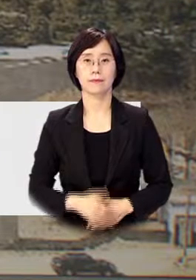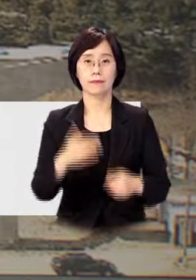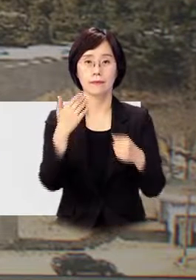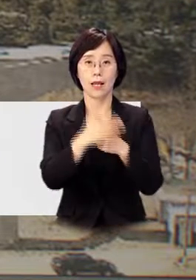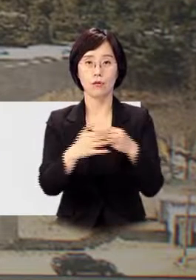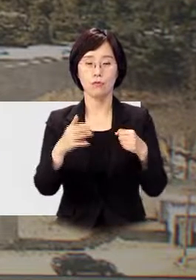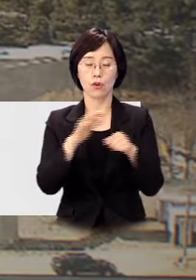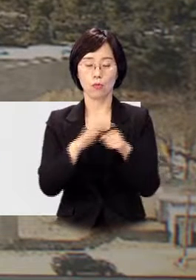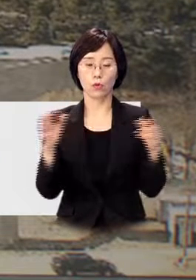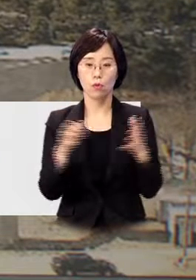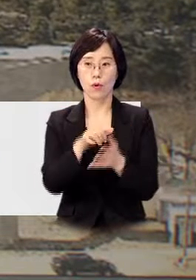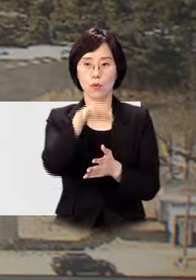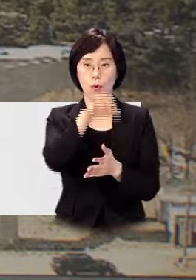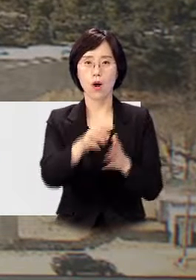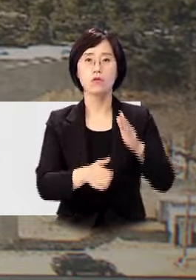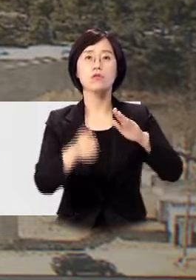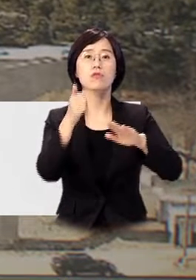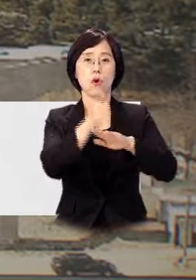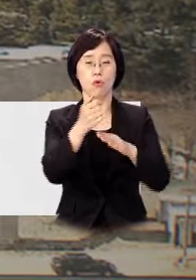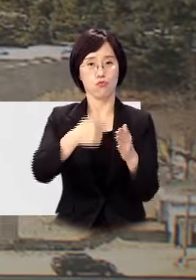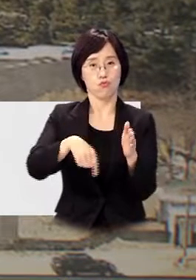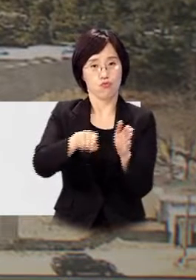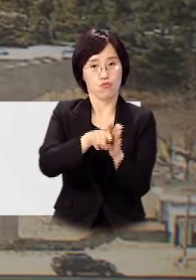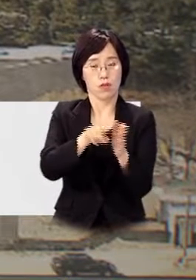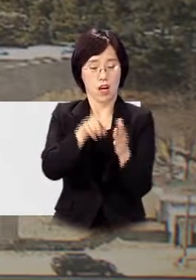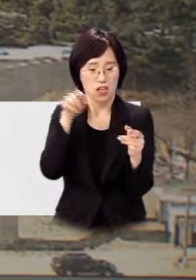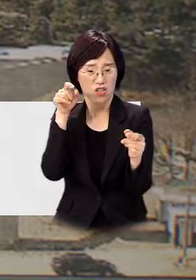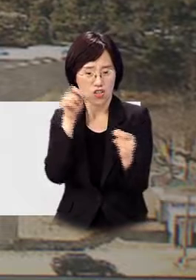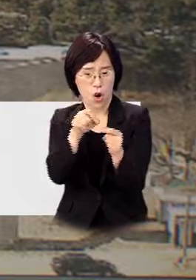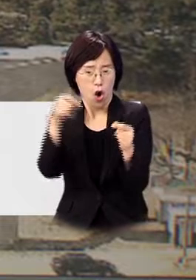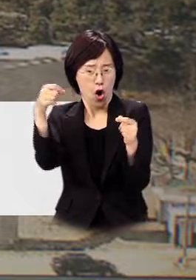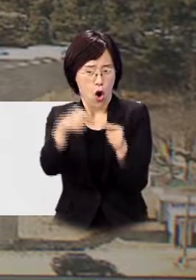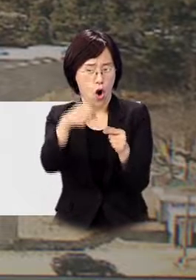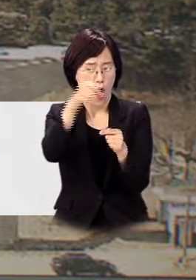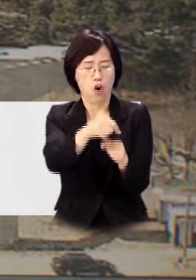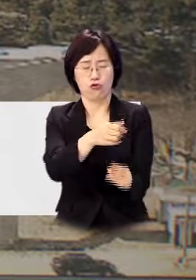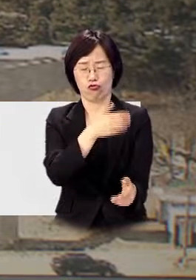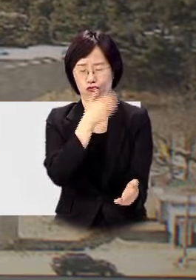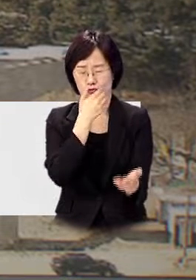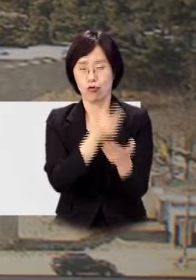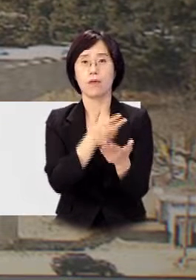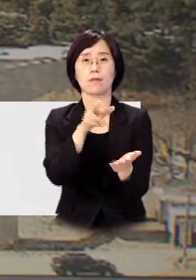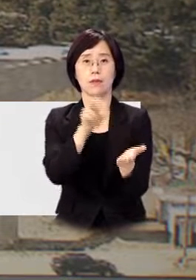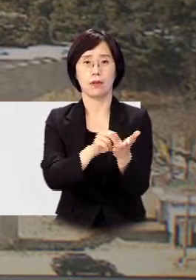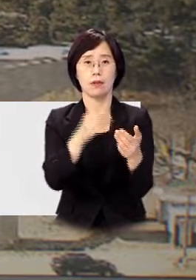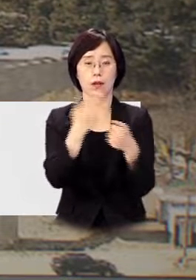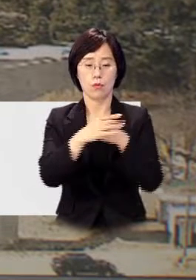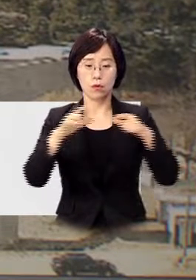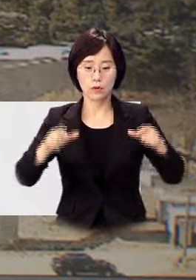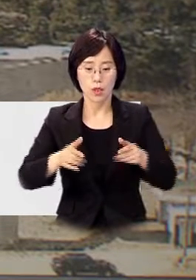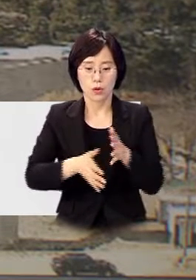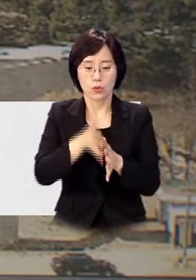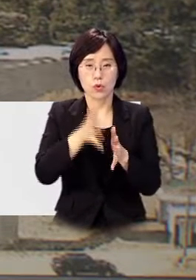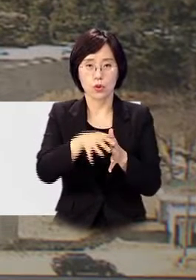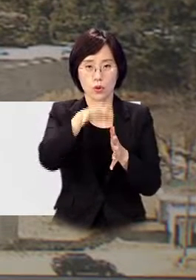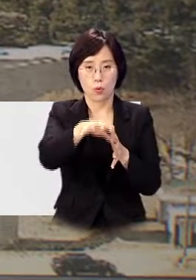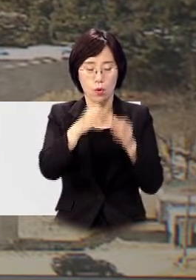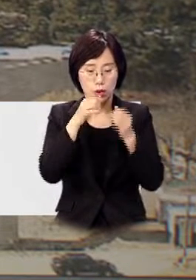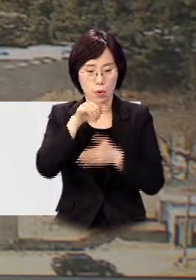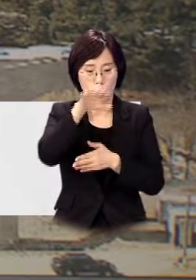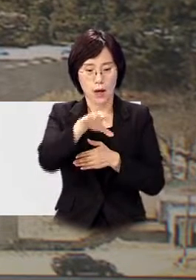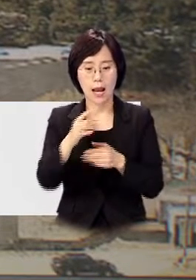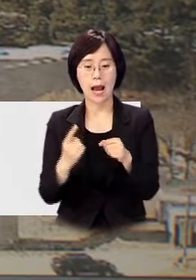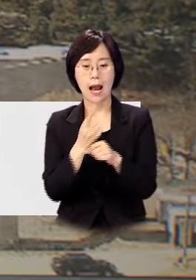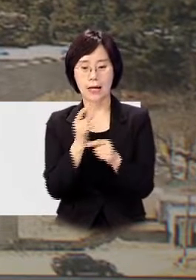대구경북 통합 신공항의 성공적인 운영을 위해 접근성을 높이는 게 최대 과제인 되어 대구경북 주요 도시에서 신공항 까지